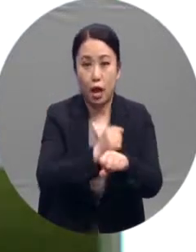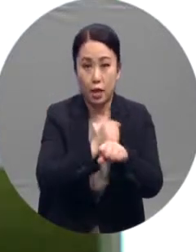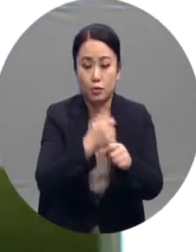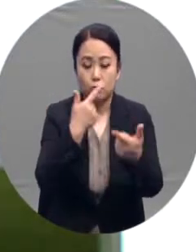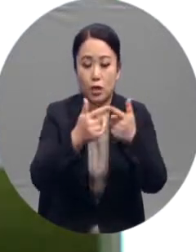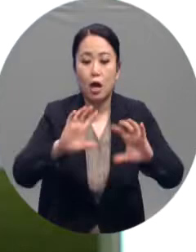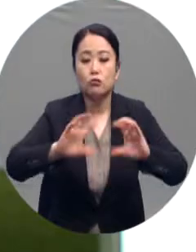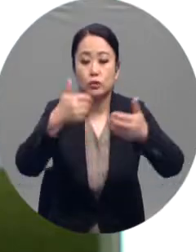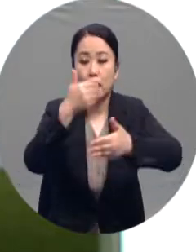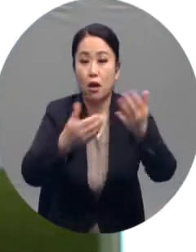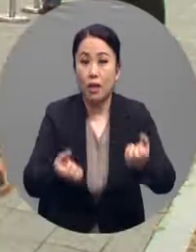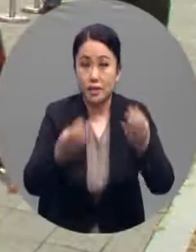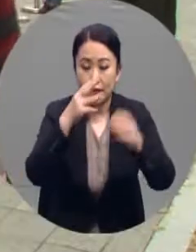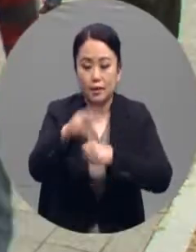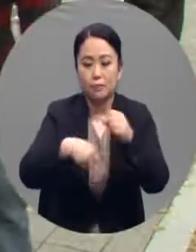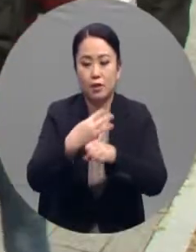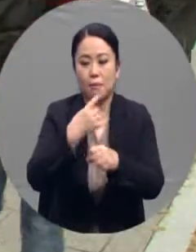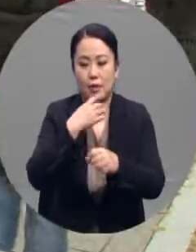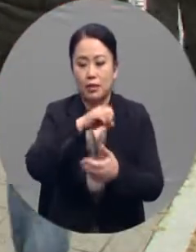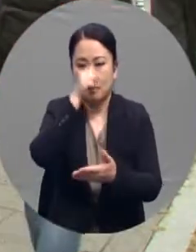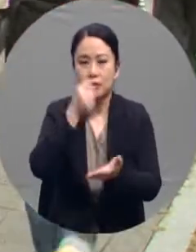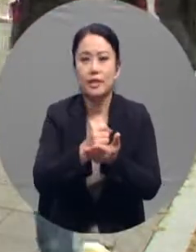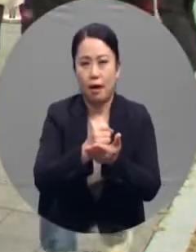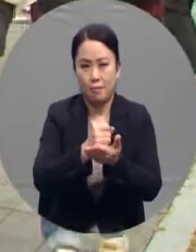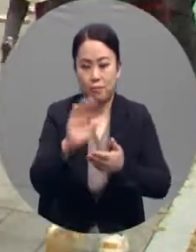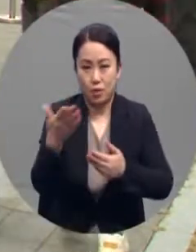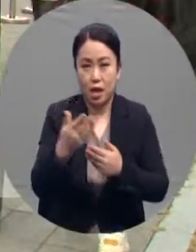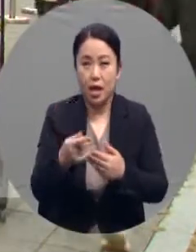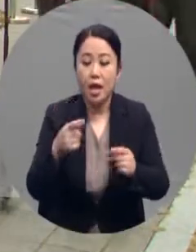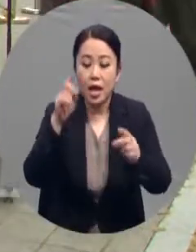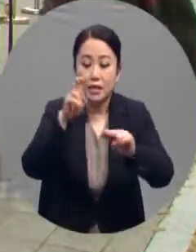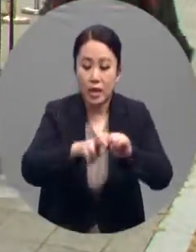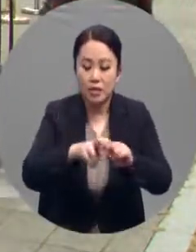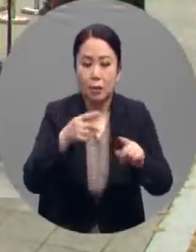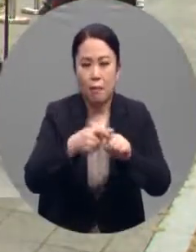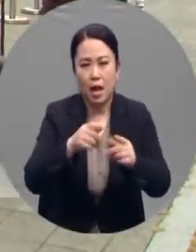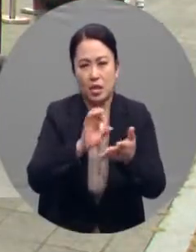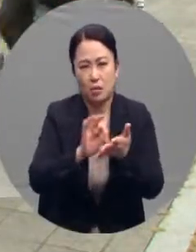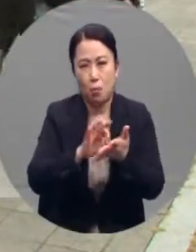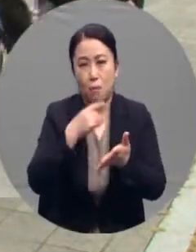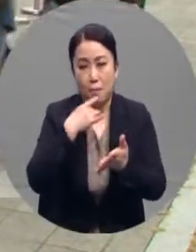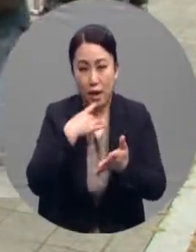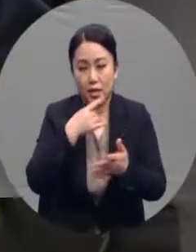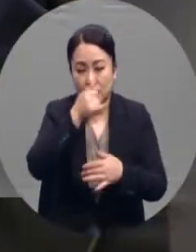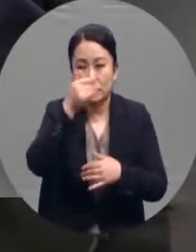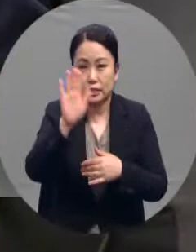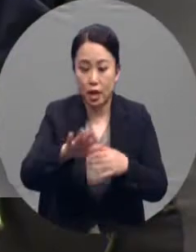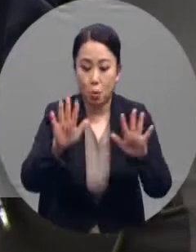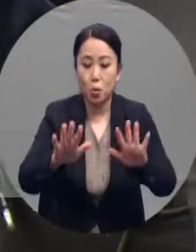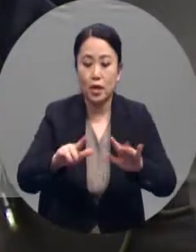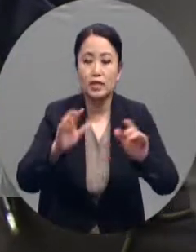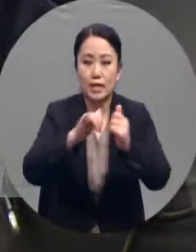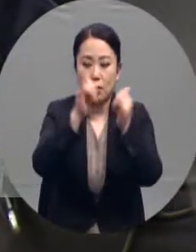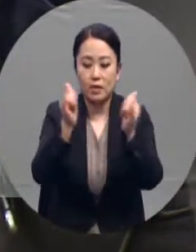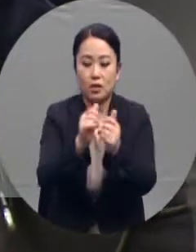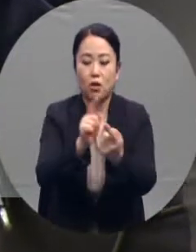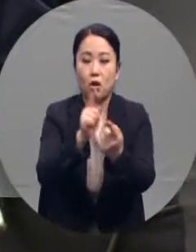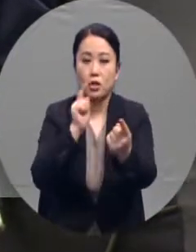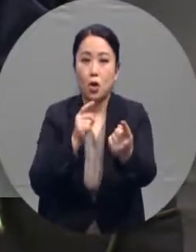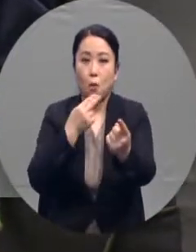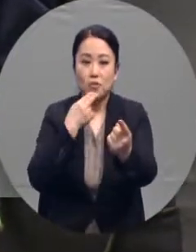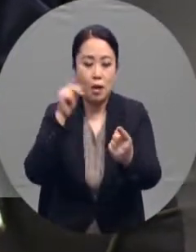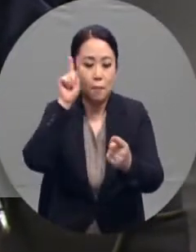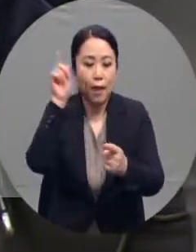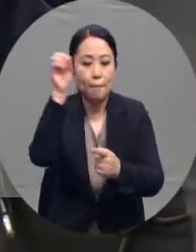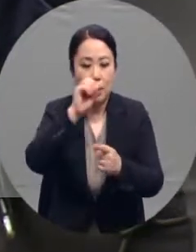만에 정상 운영됩니다. 좌석의 절반만 이용했던 지난해와 달리 올해는 사회적 거리 두기 없이 좌석